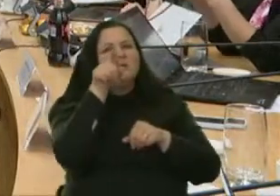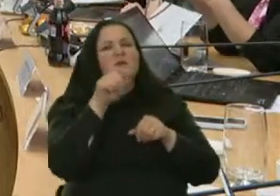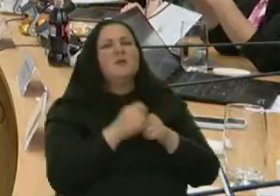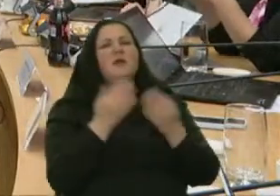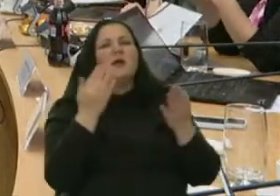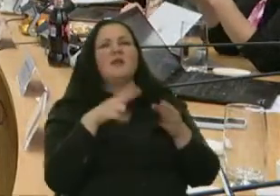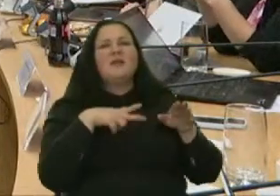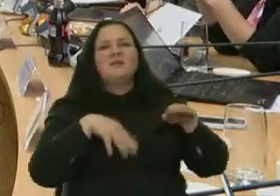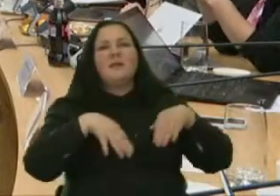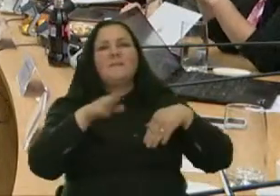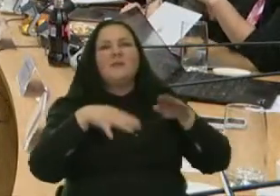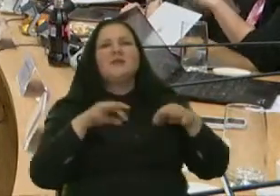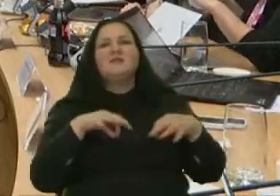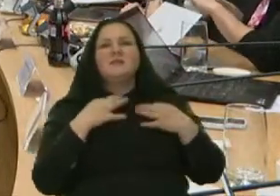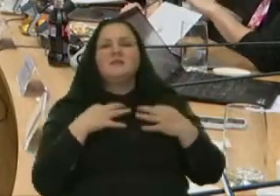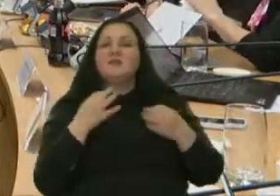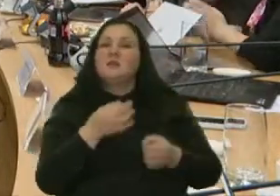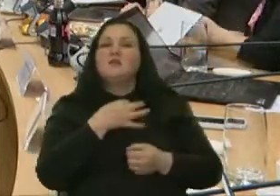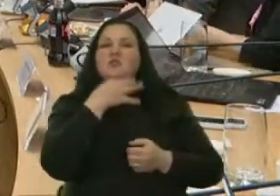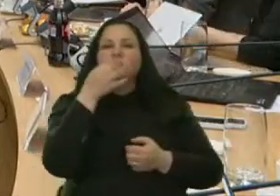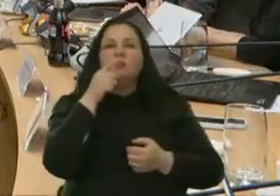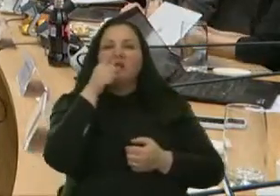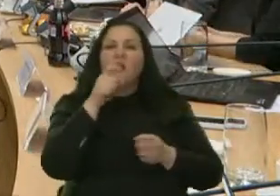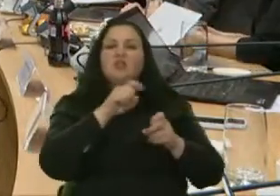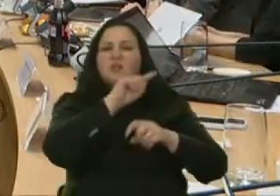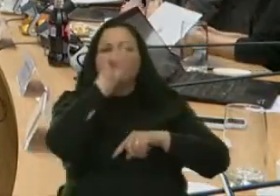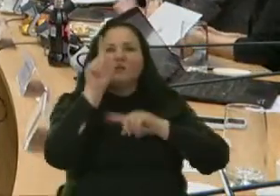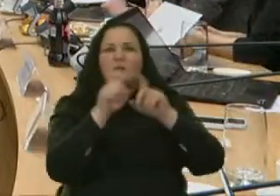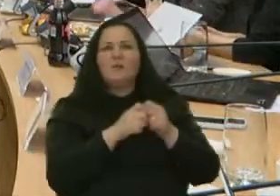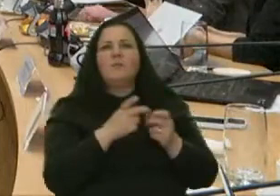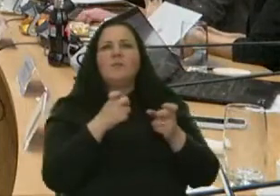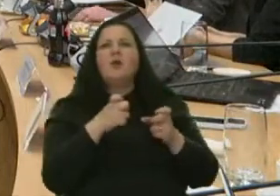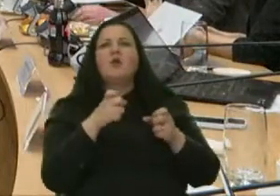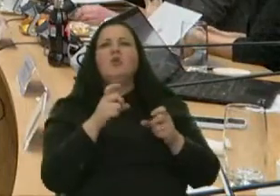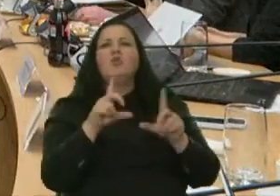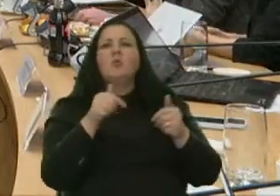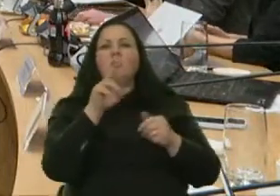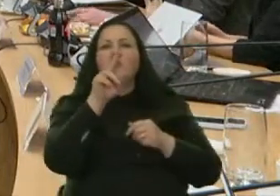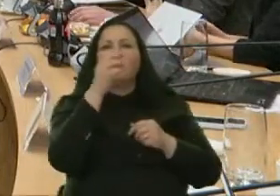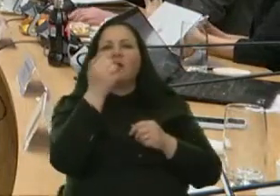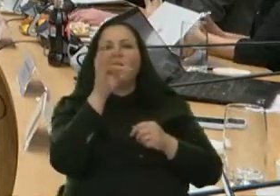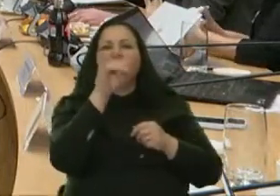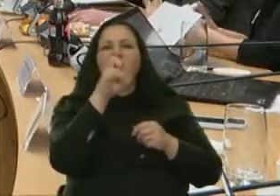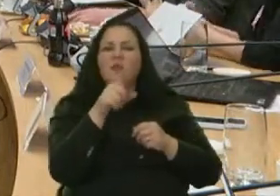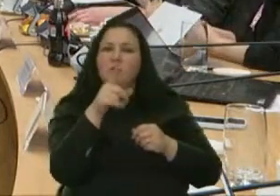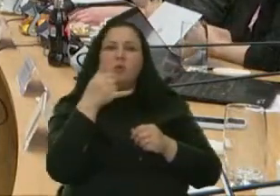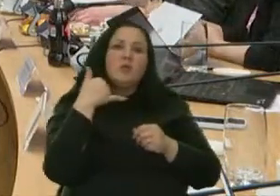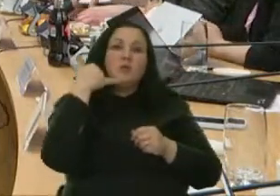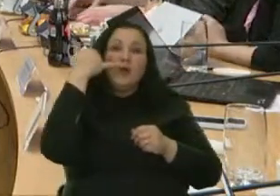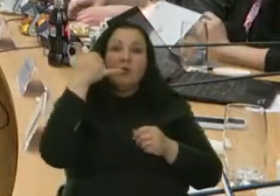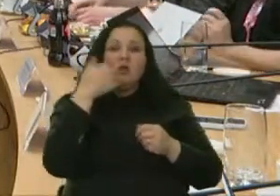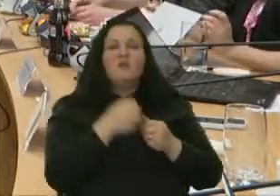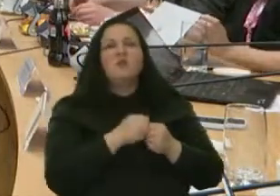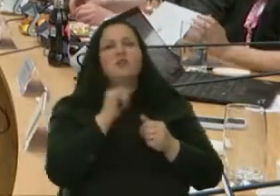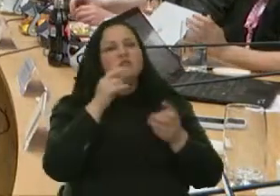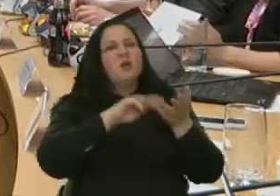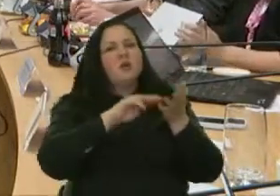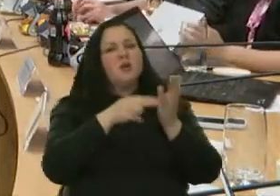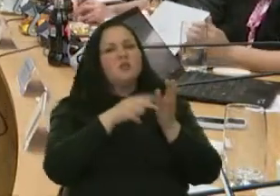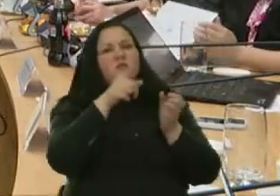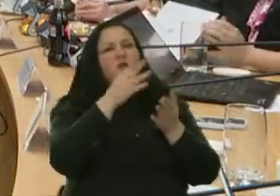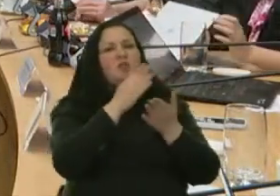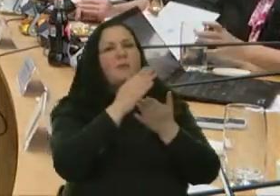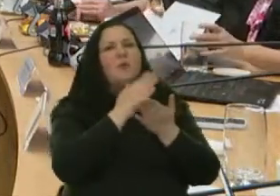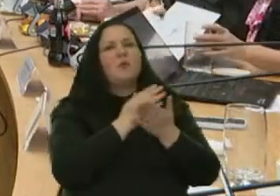Care este ministrul sănătății să i sesizați această întrebare pe domnul Rafila poate i dați un telefon prin intermediul Partidului poate Rezolvă această